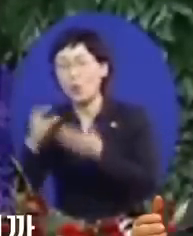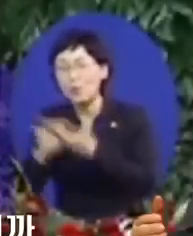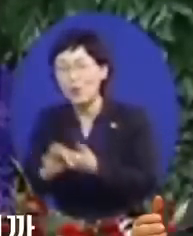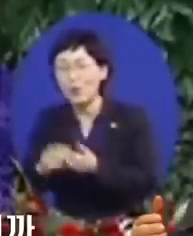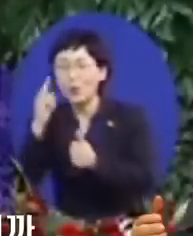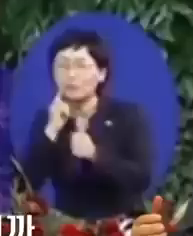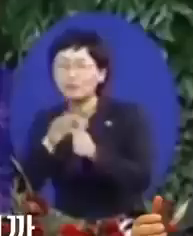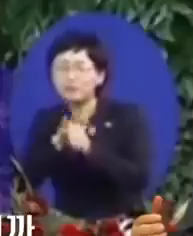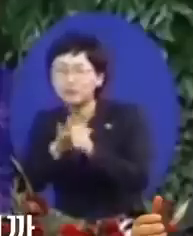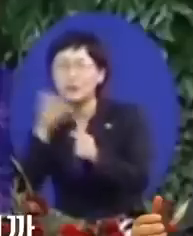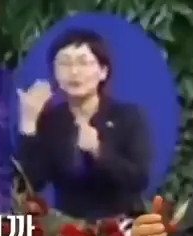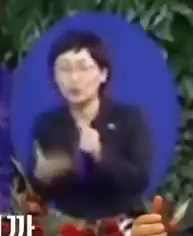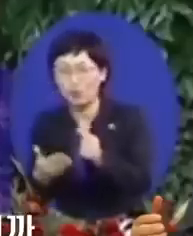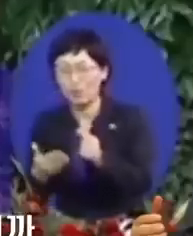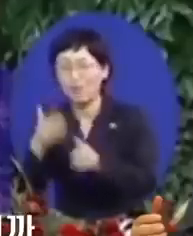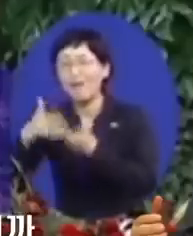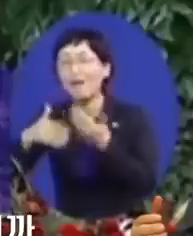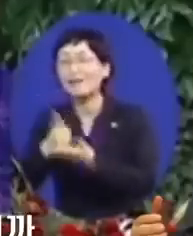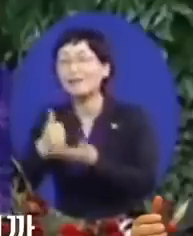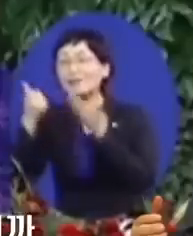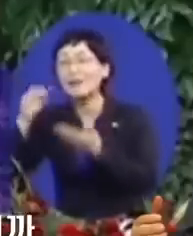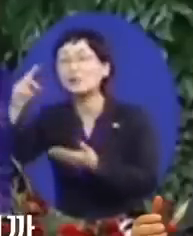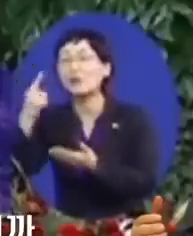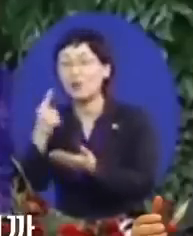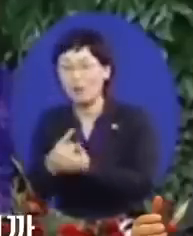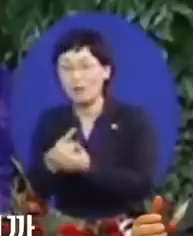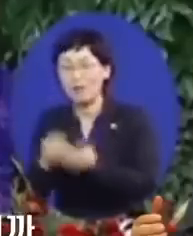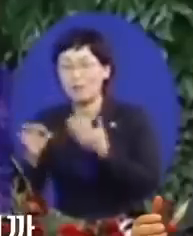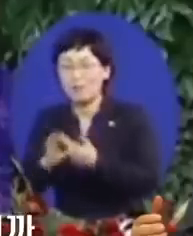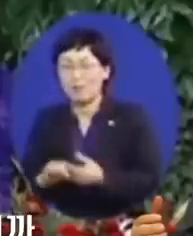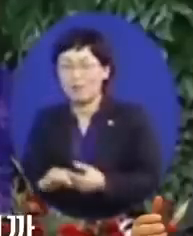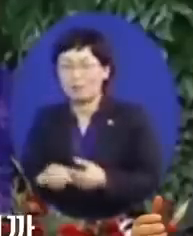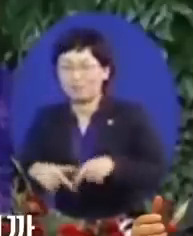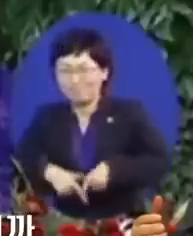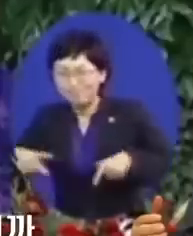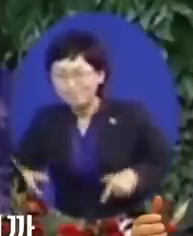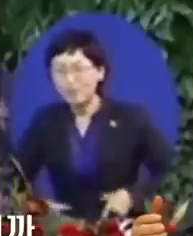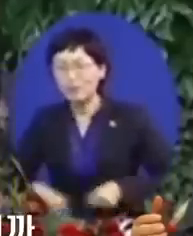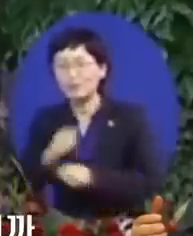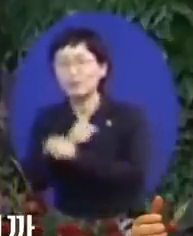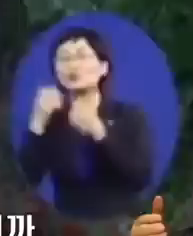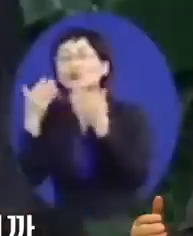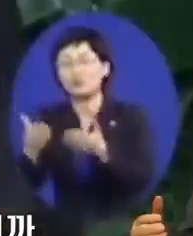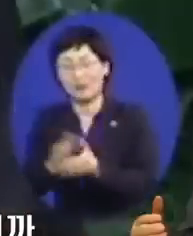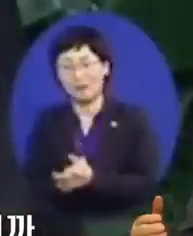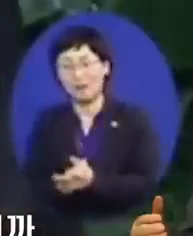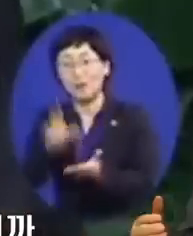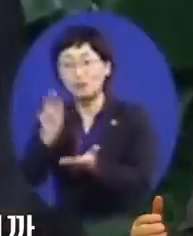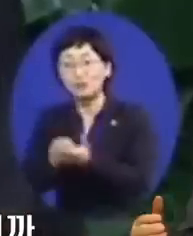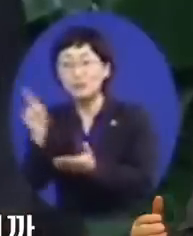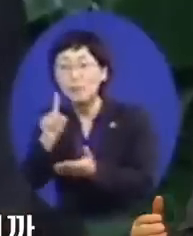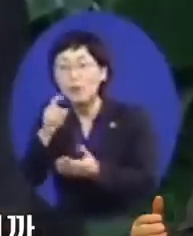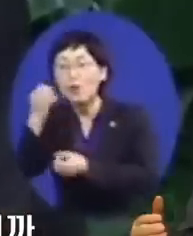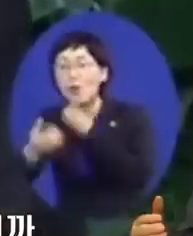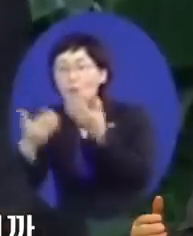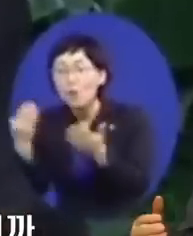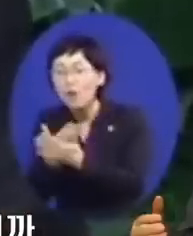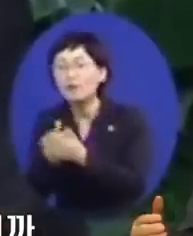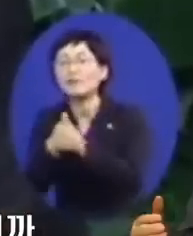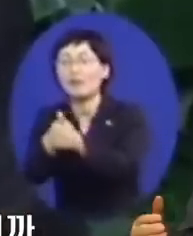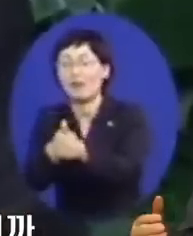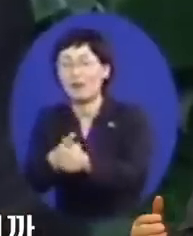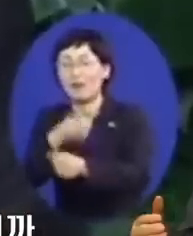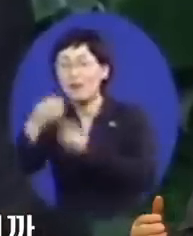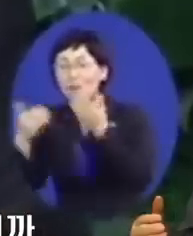여기시리라. 우리 하나님께로 돌아오라. 그가 너그럽게 용서하시리라. 문제는 회개이십니다.